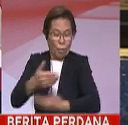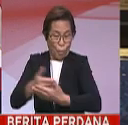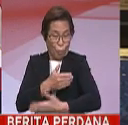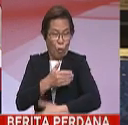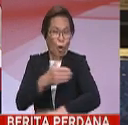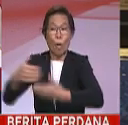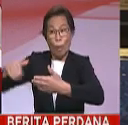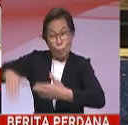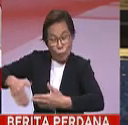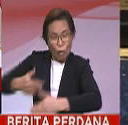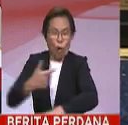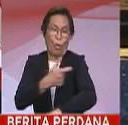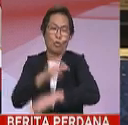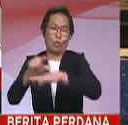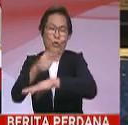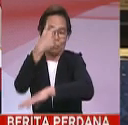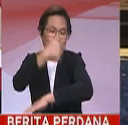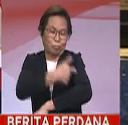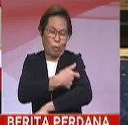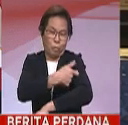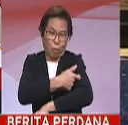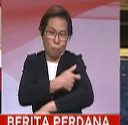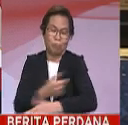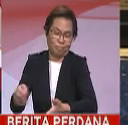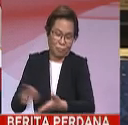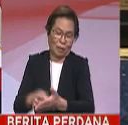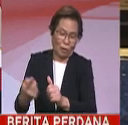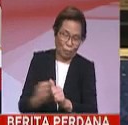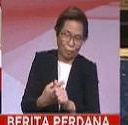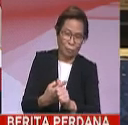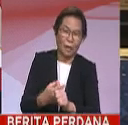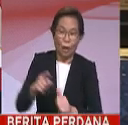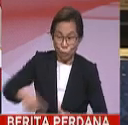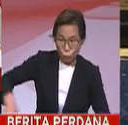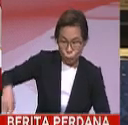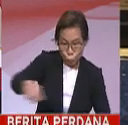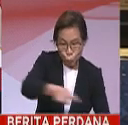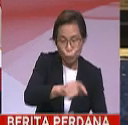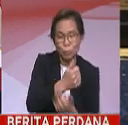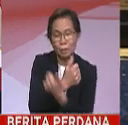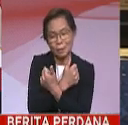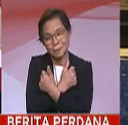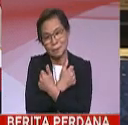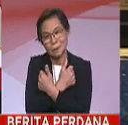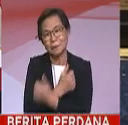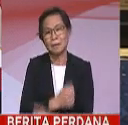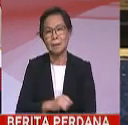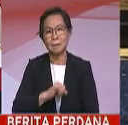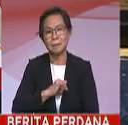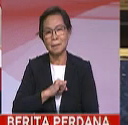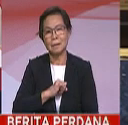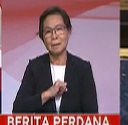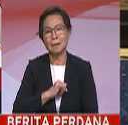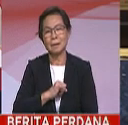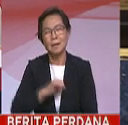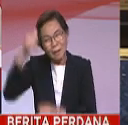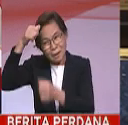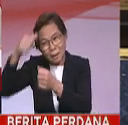digunakan di Malaysia. Saudara-saudari yang saya kasihi sekalian, saya